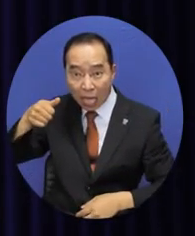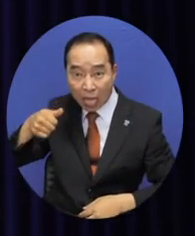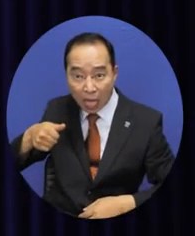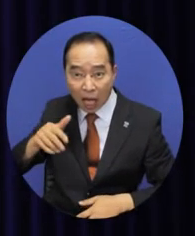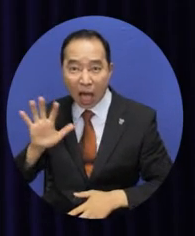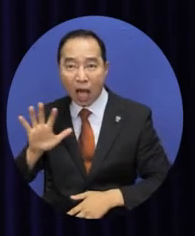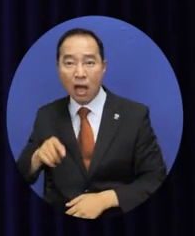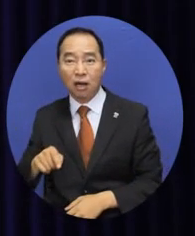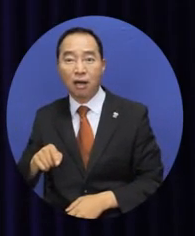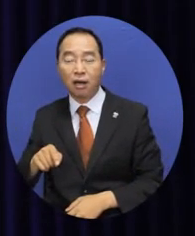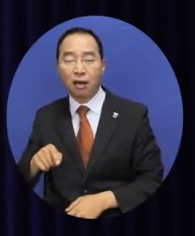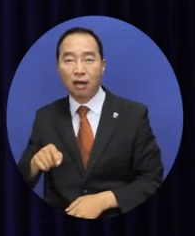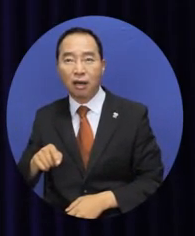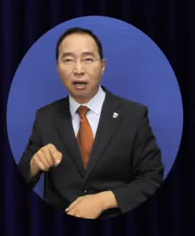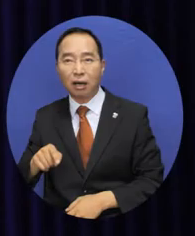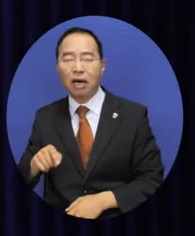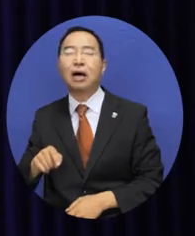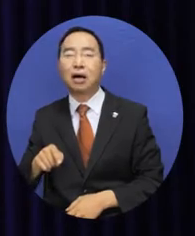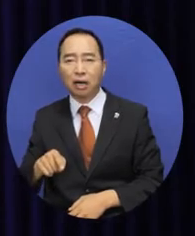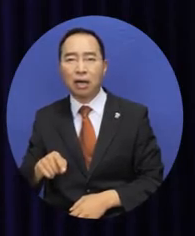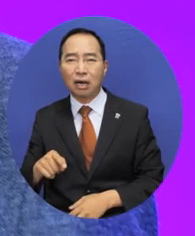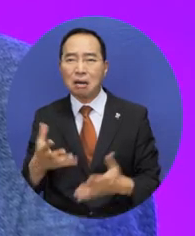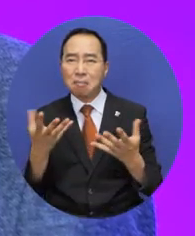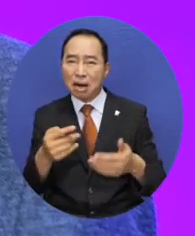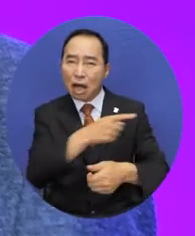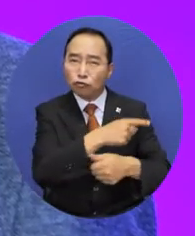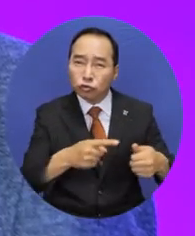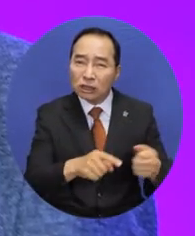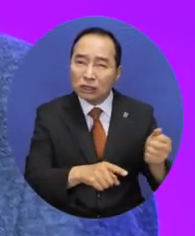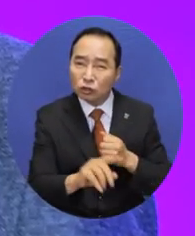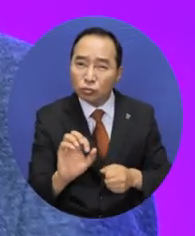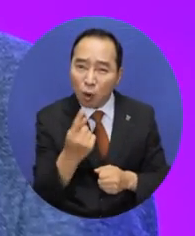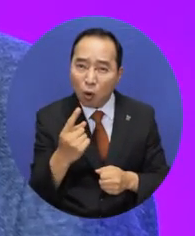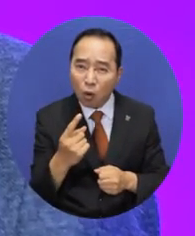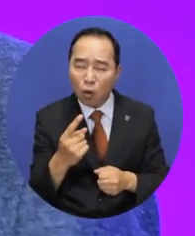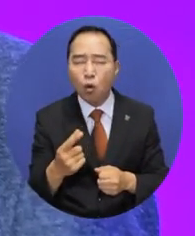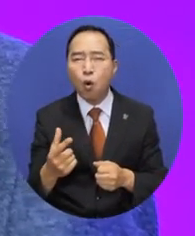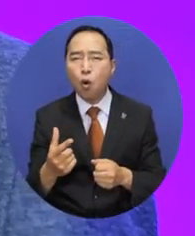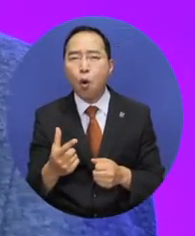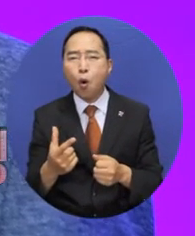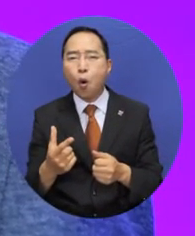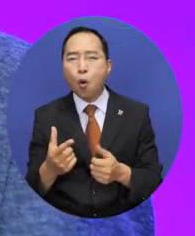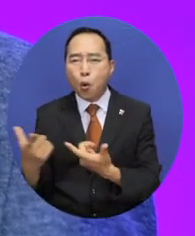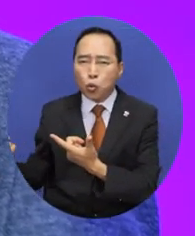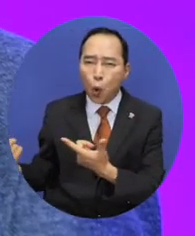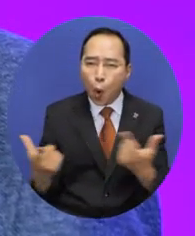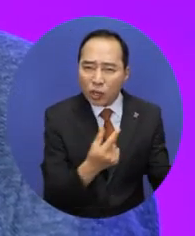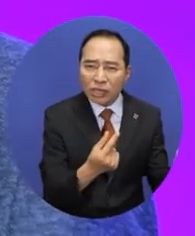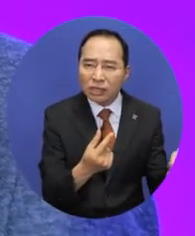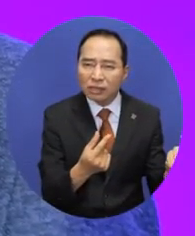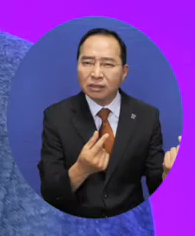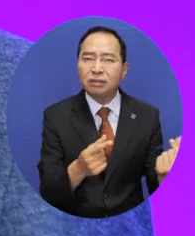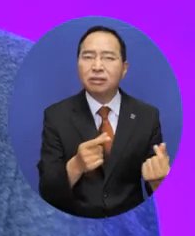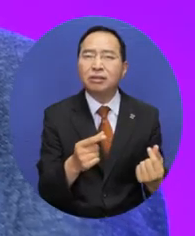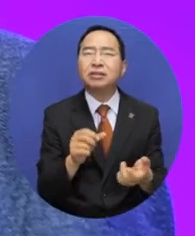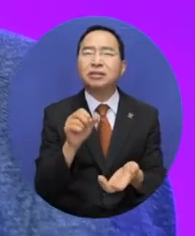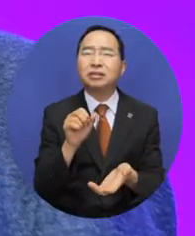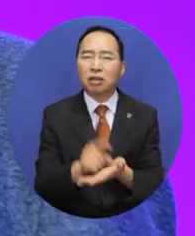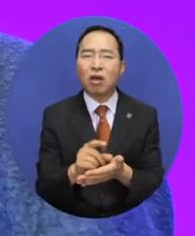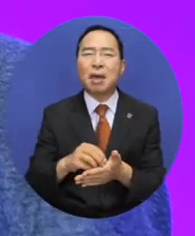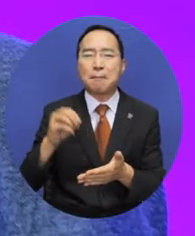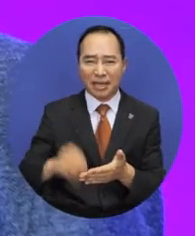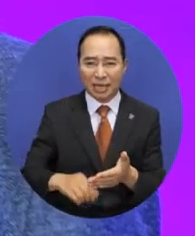바로 동일성의 배제라고 봅니다. 그 근거로 대량 학살이 벌어지기 전에는 혐오 언어가